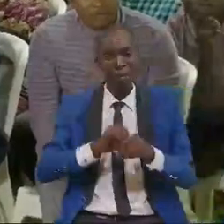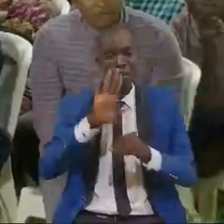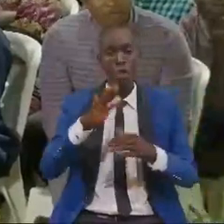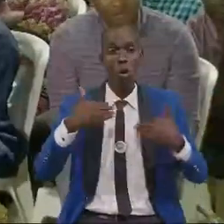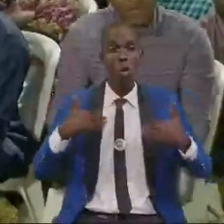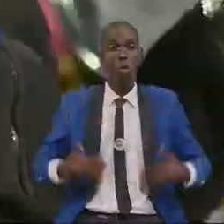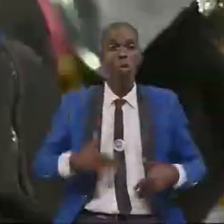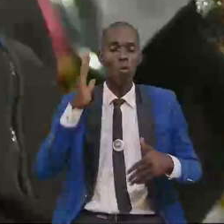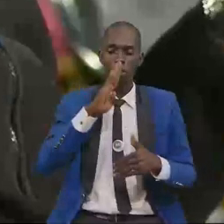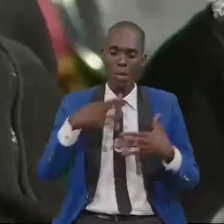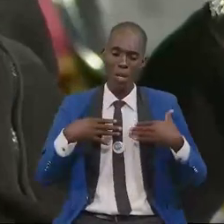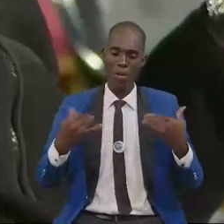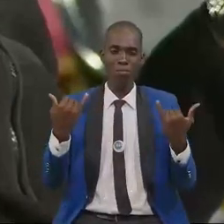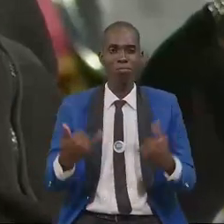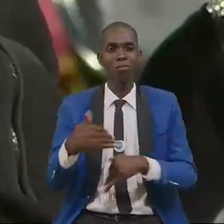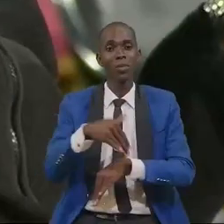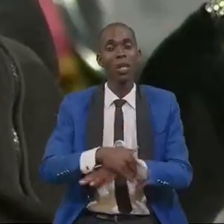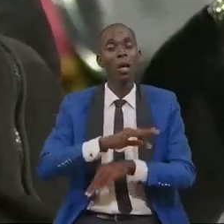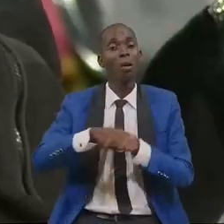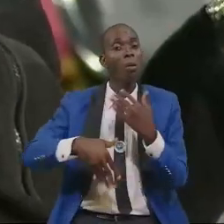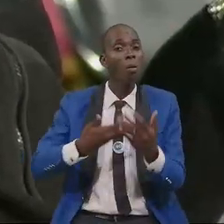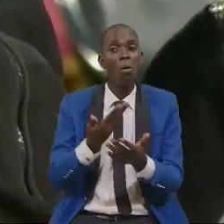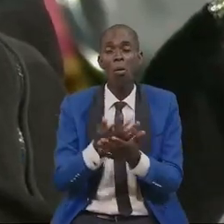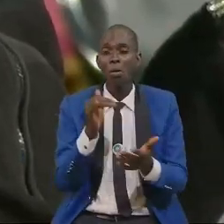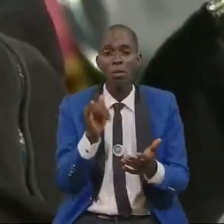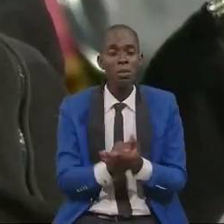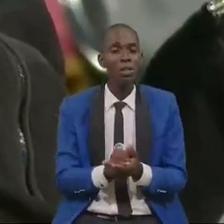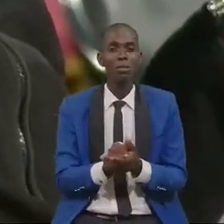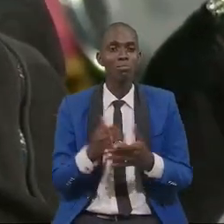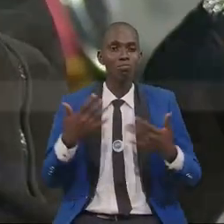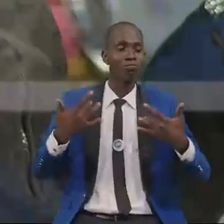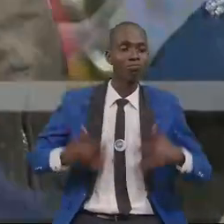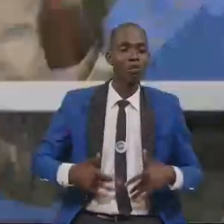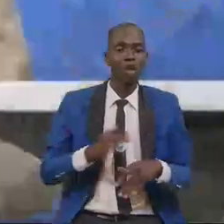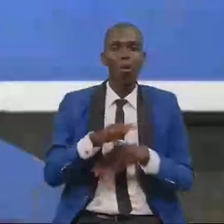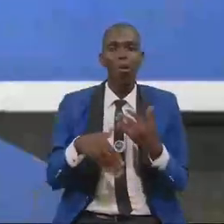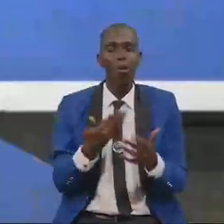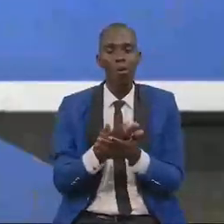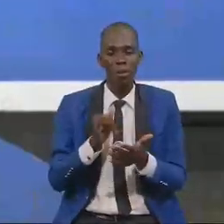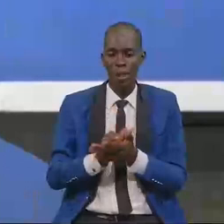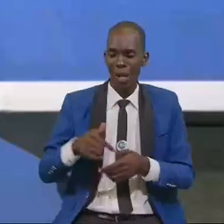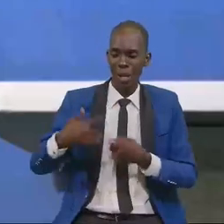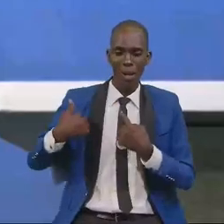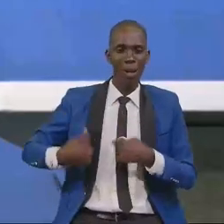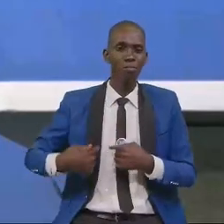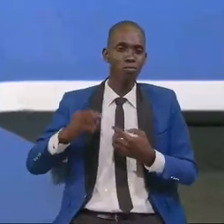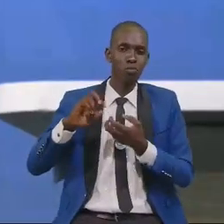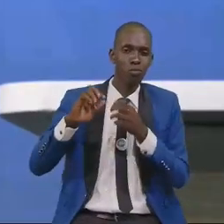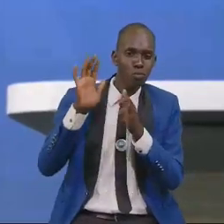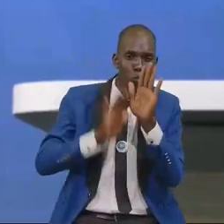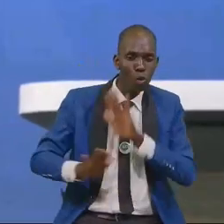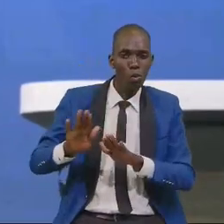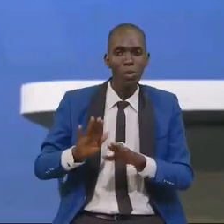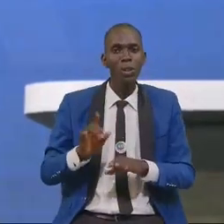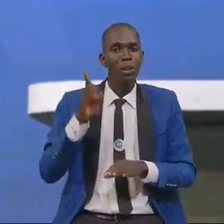sera guéri aujourd'hui et toutes ces palpitations ce cœur troublé il va